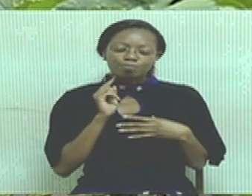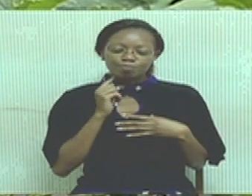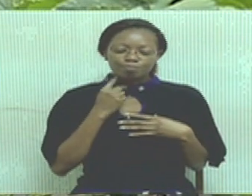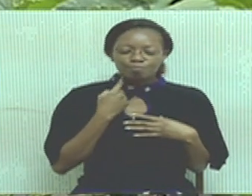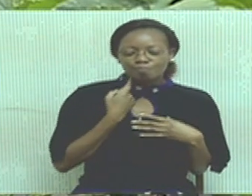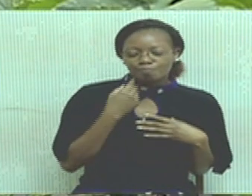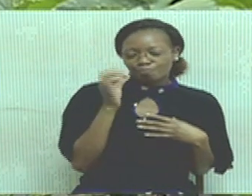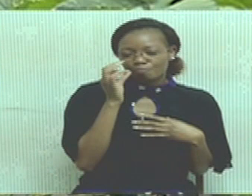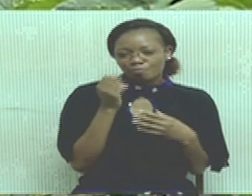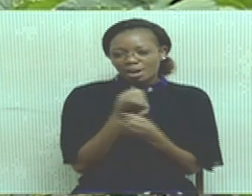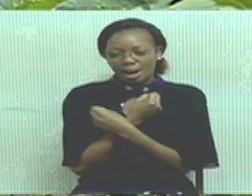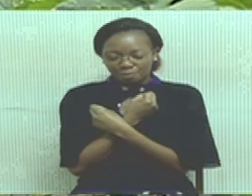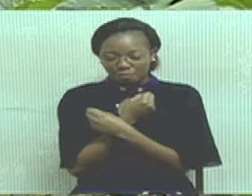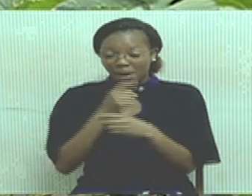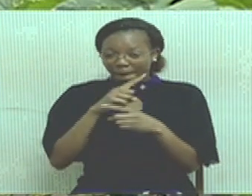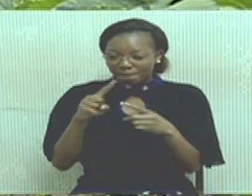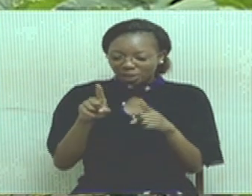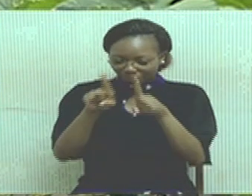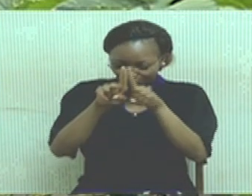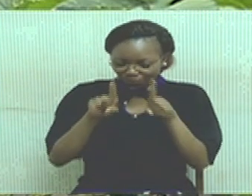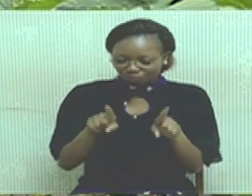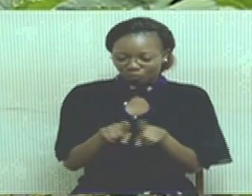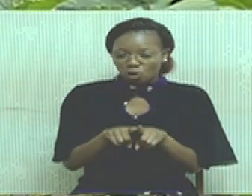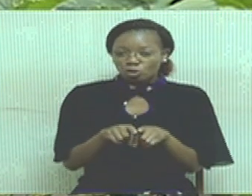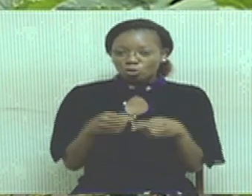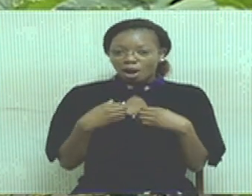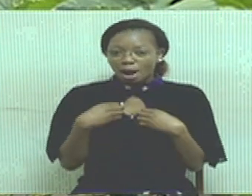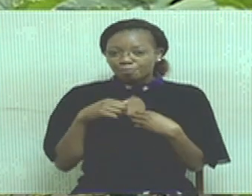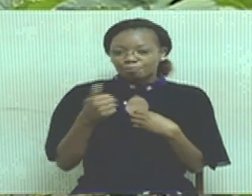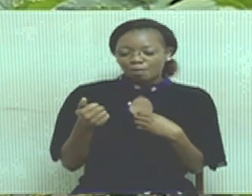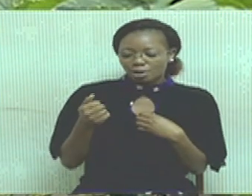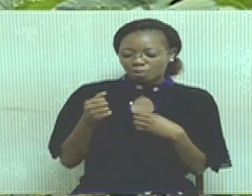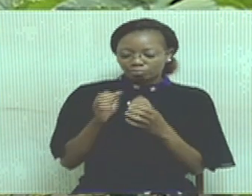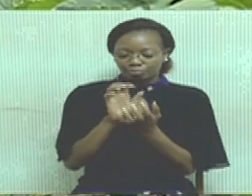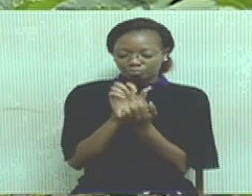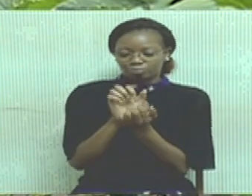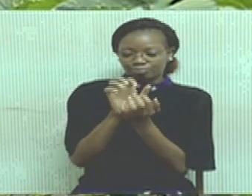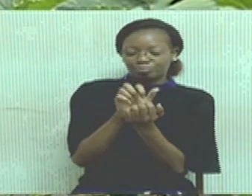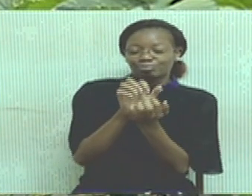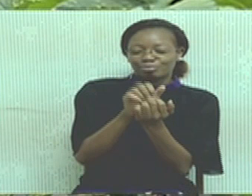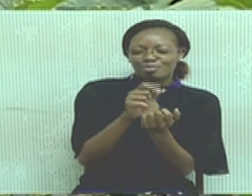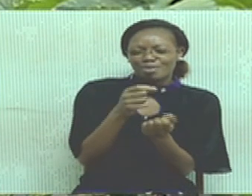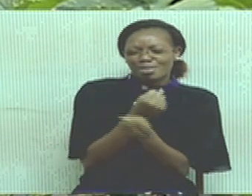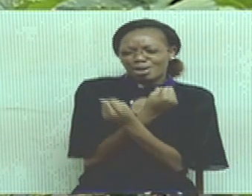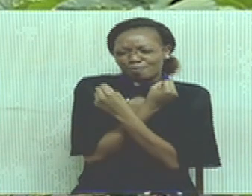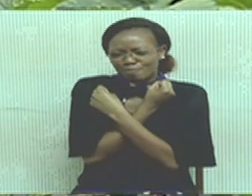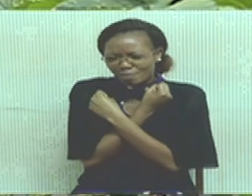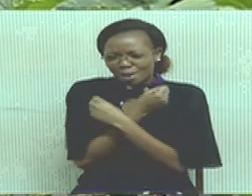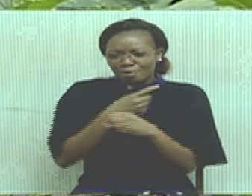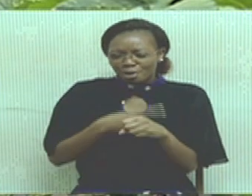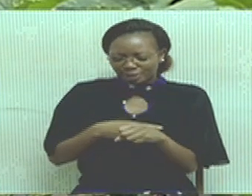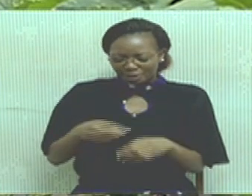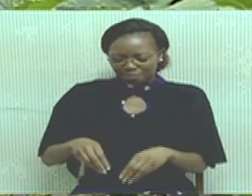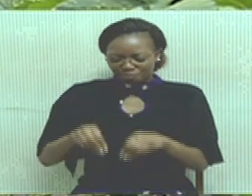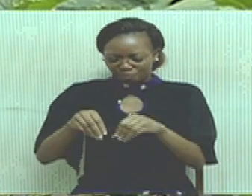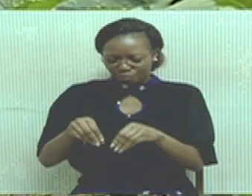ukulaji wa strawberries na slugs or snails. Sana sana wale wanapanda chini kwenye benches, zile ziko chini, ila wale